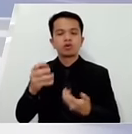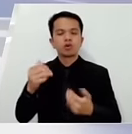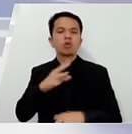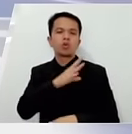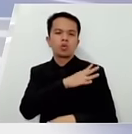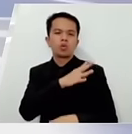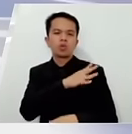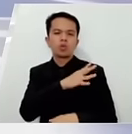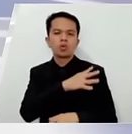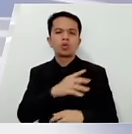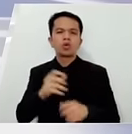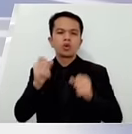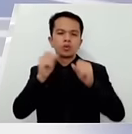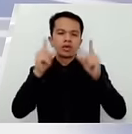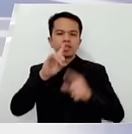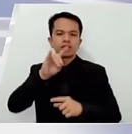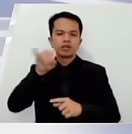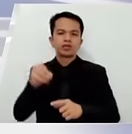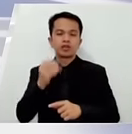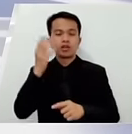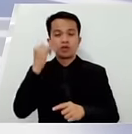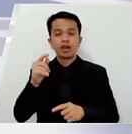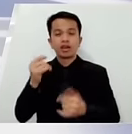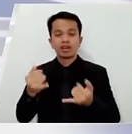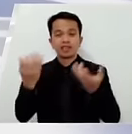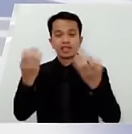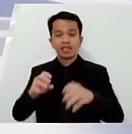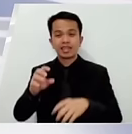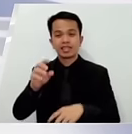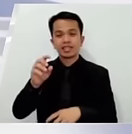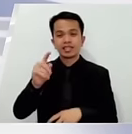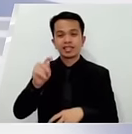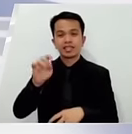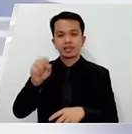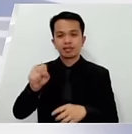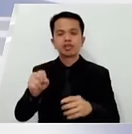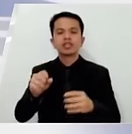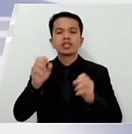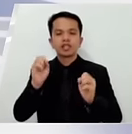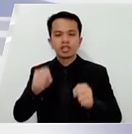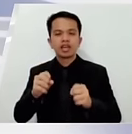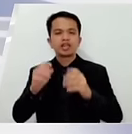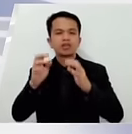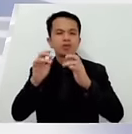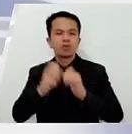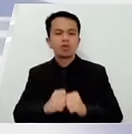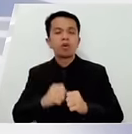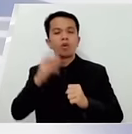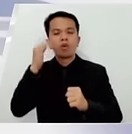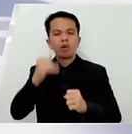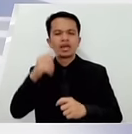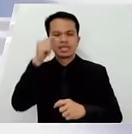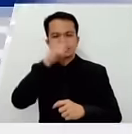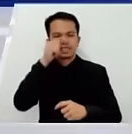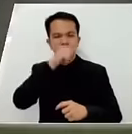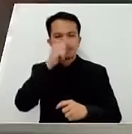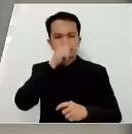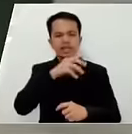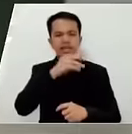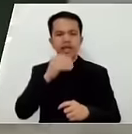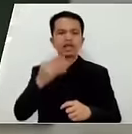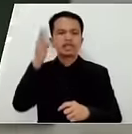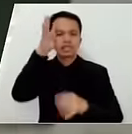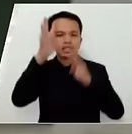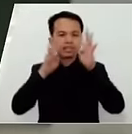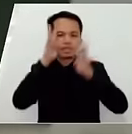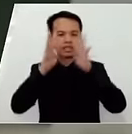ang DOJ, lalo't ang mga kaso laban kay Teves, guguho raw dahil sa umano'y mga kasinungalingan at gawa-gawang parata.